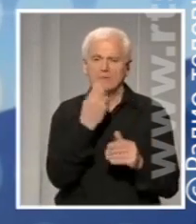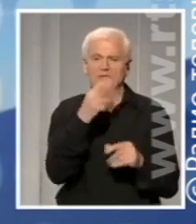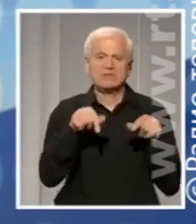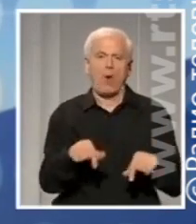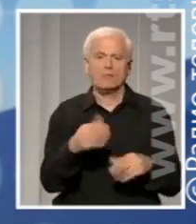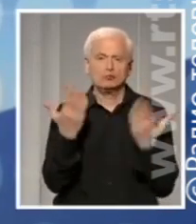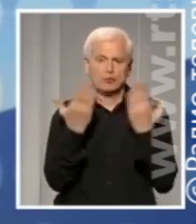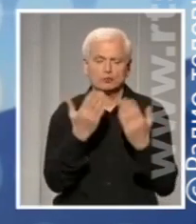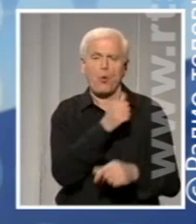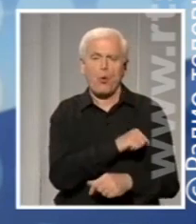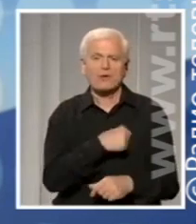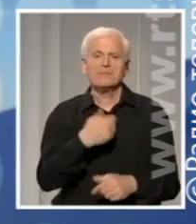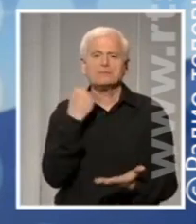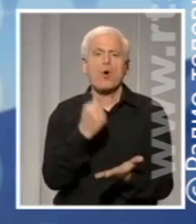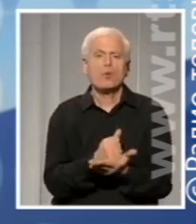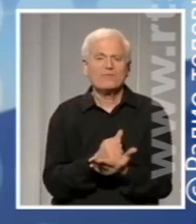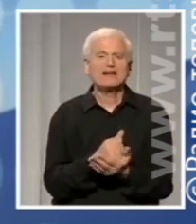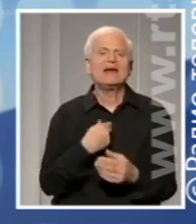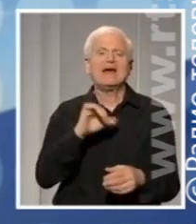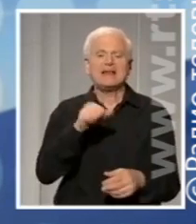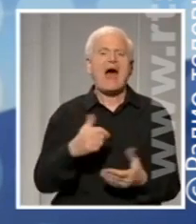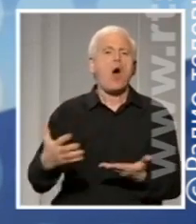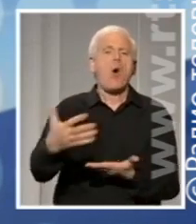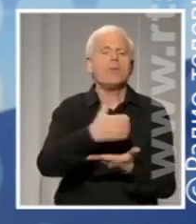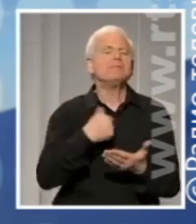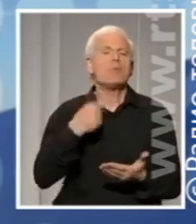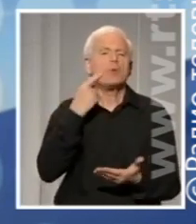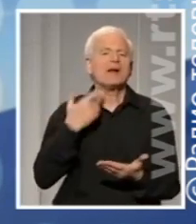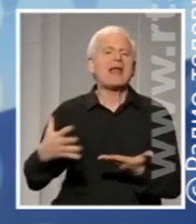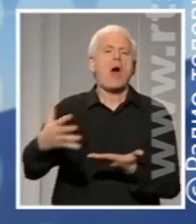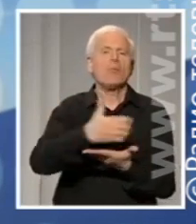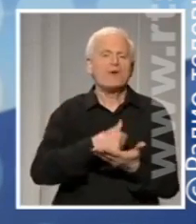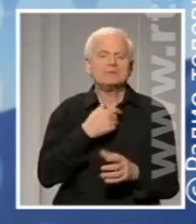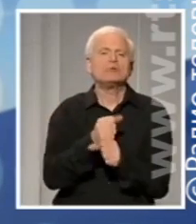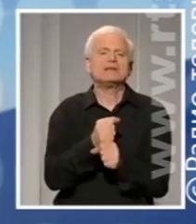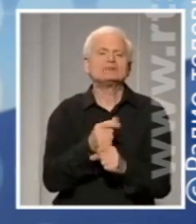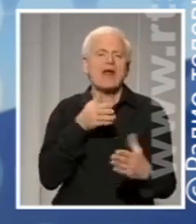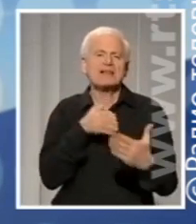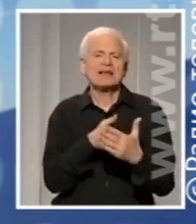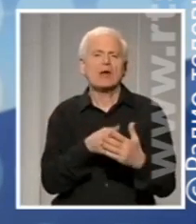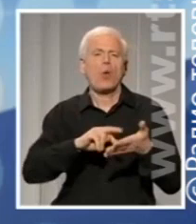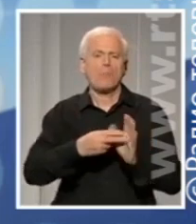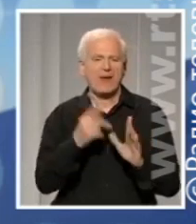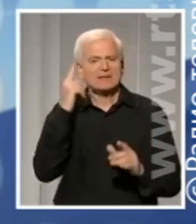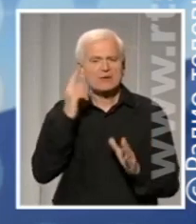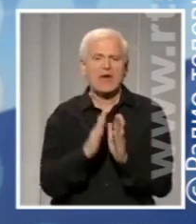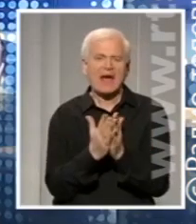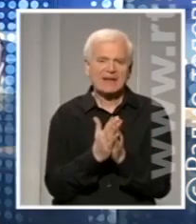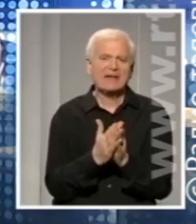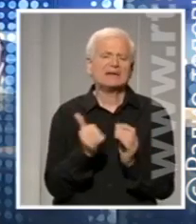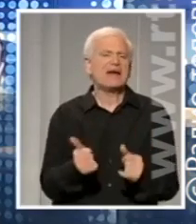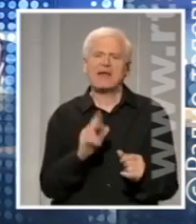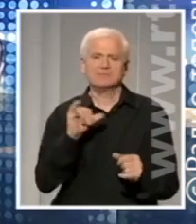godinu i gledali smo da obuhvatimo, dakle, ono što držali smo se plana. Dakle, udžbenici su sada u